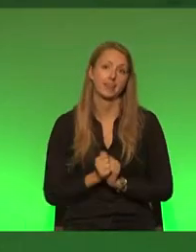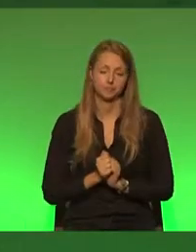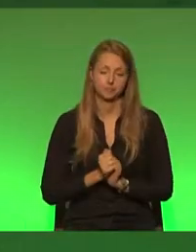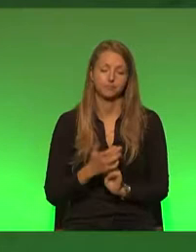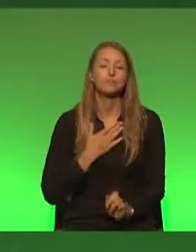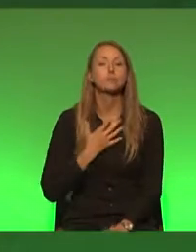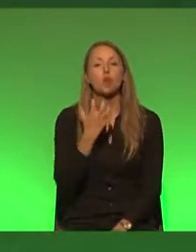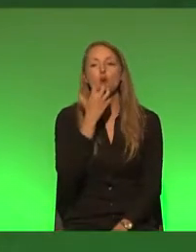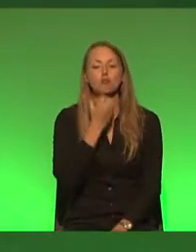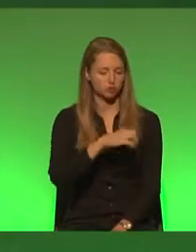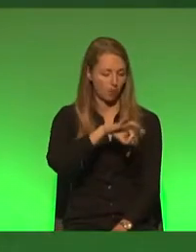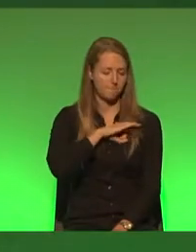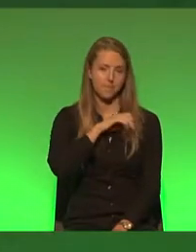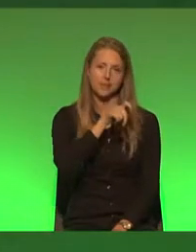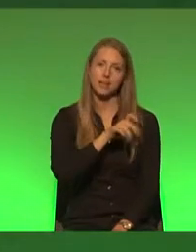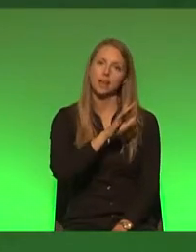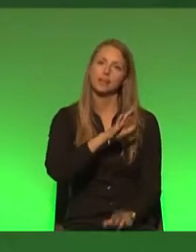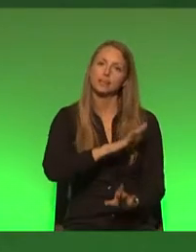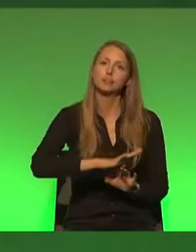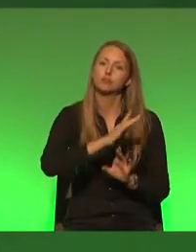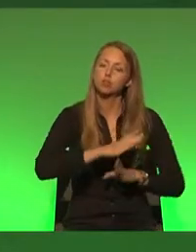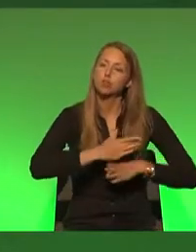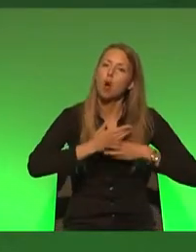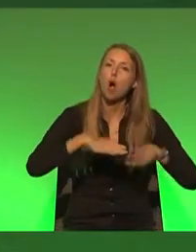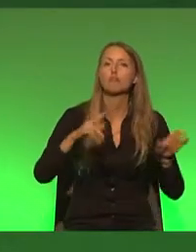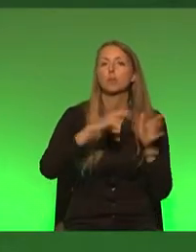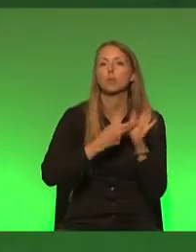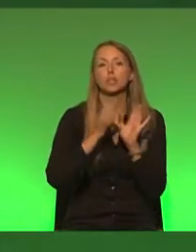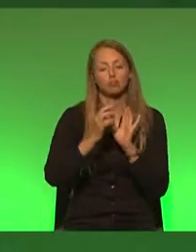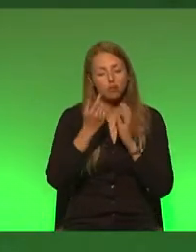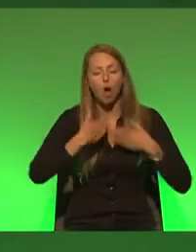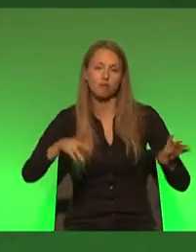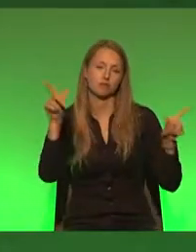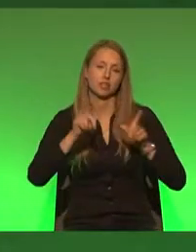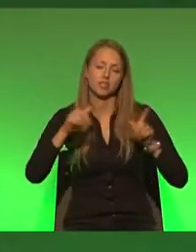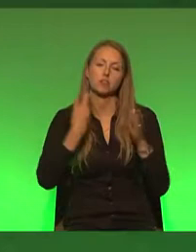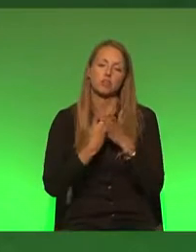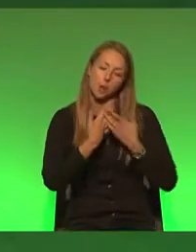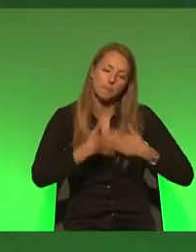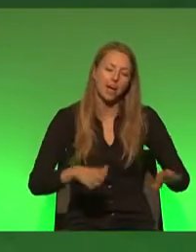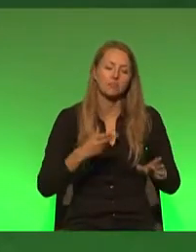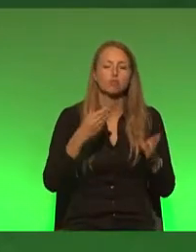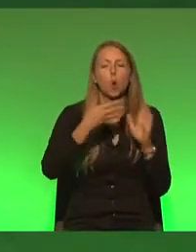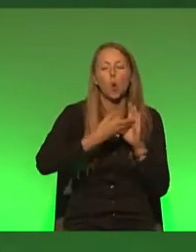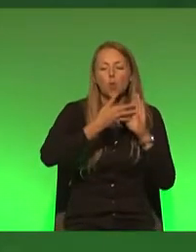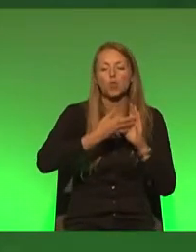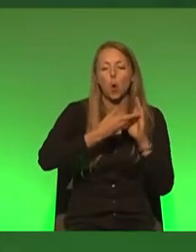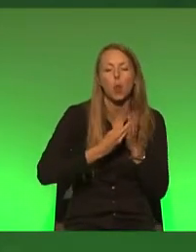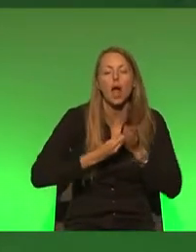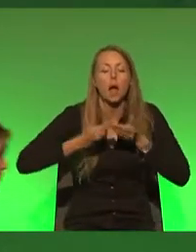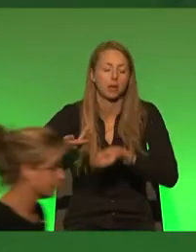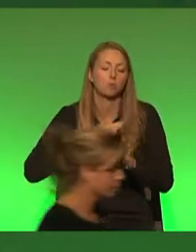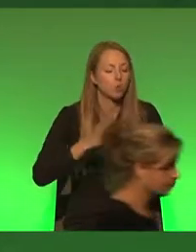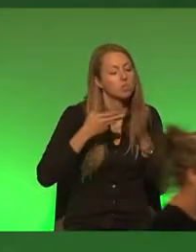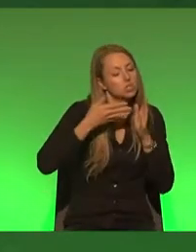eine Partei, die so mutig ist, eine offene Politik für eine offene Gesellschaft zu gestalten und deshalb auch bereit ist, Kontrolle abzugeben, die die